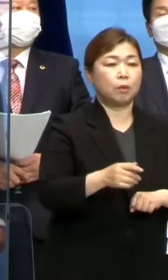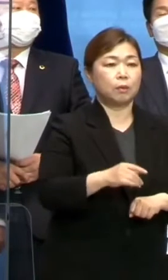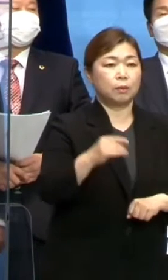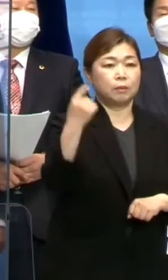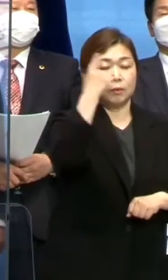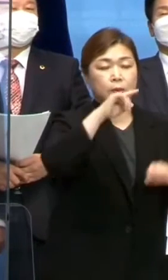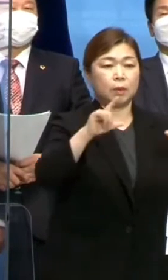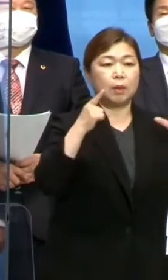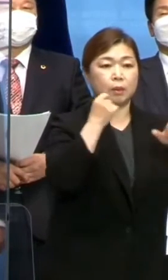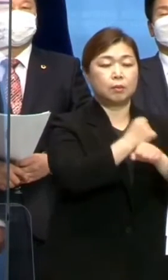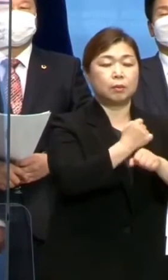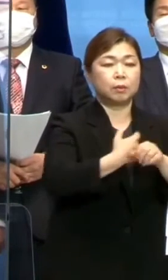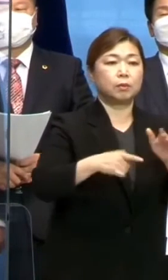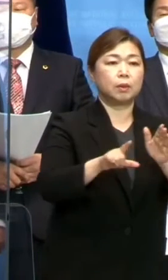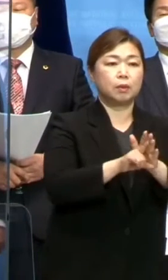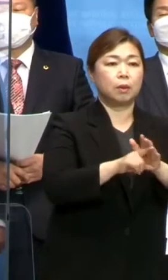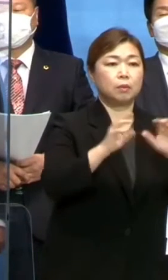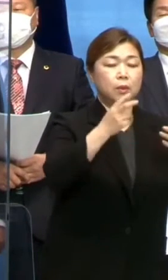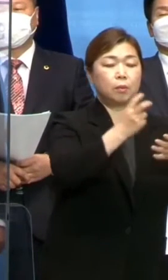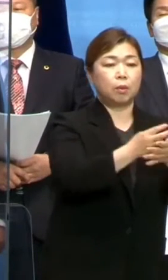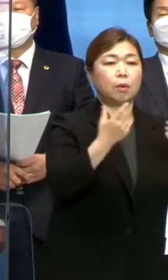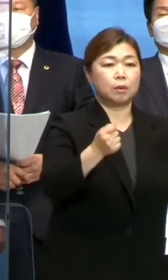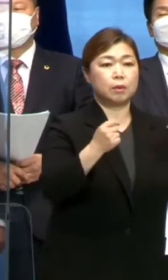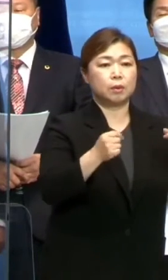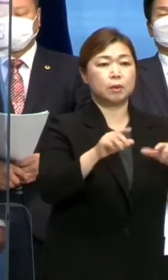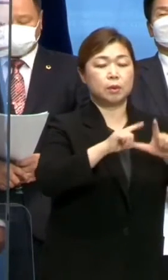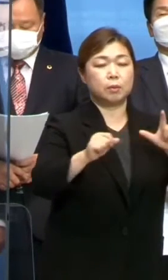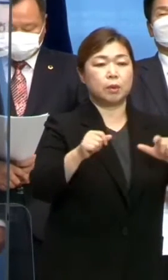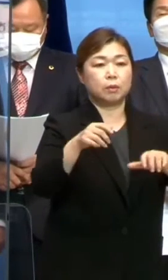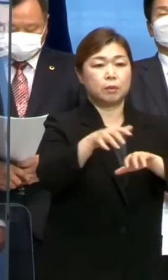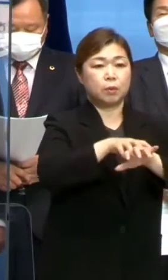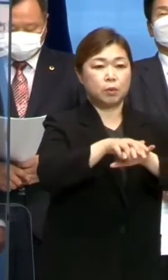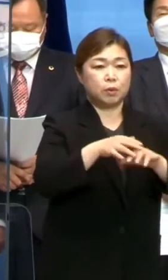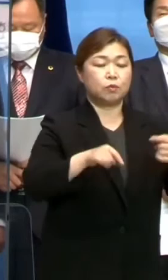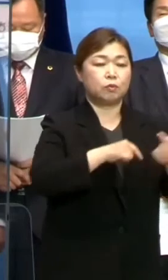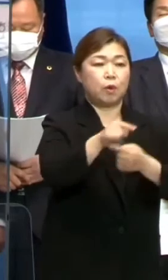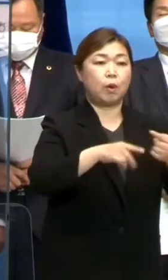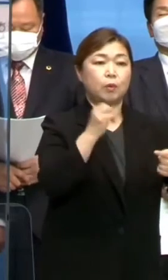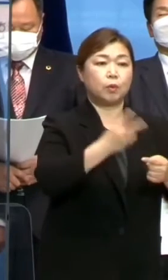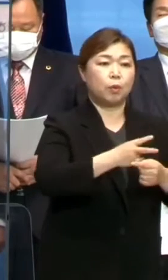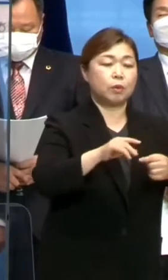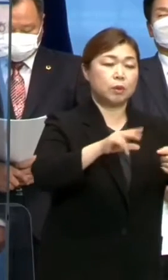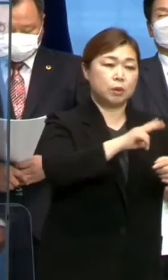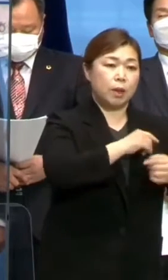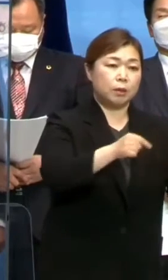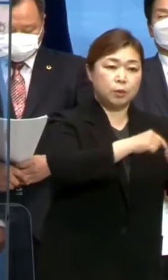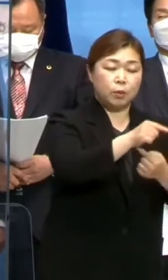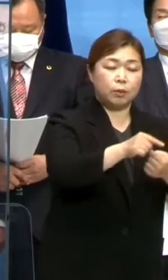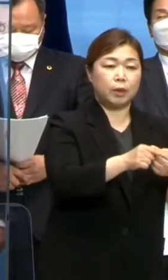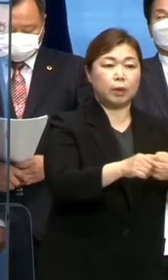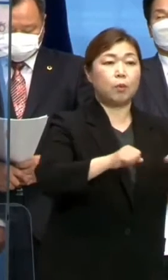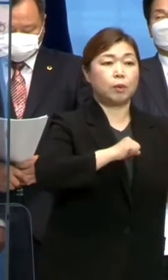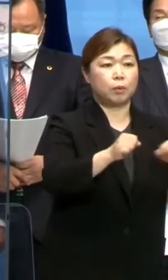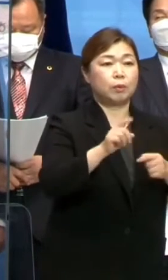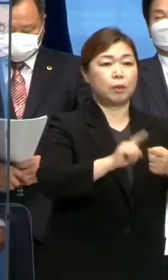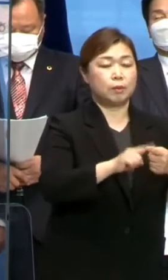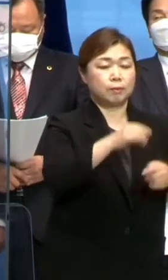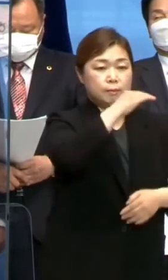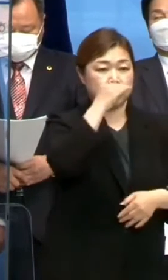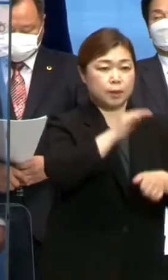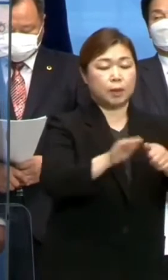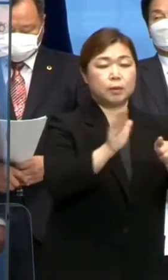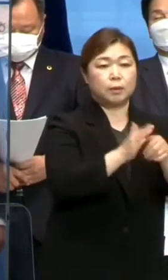위해서라도 9 팩 국회 법과 같이 지방 의 처 집과 운영 그리고 지방 원 으 의정 활동을 제대로